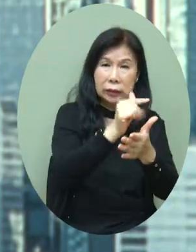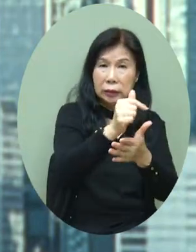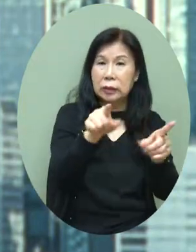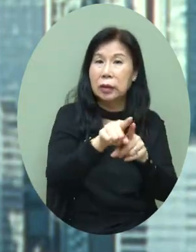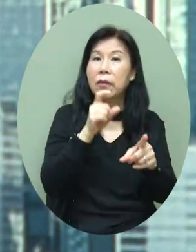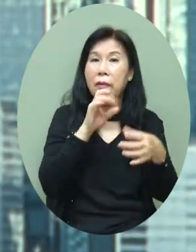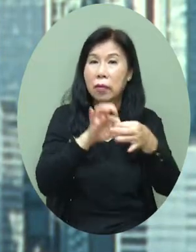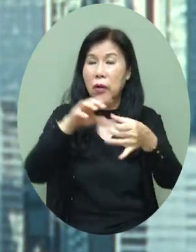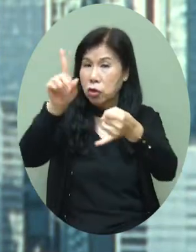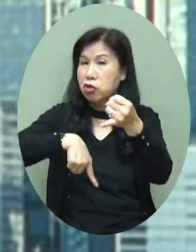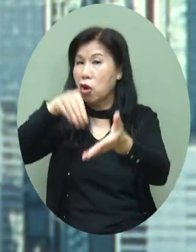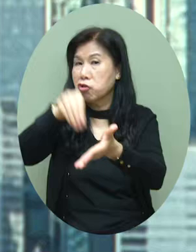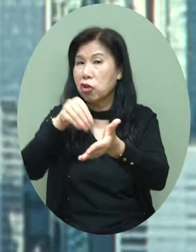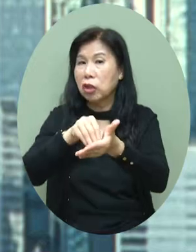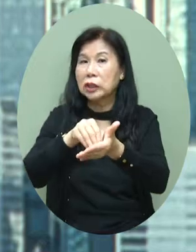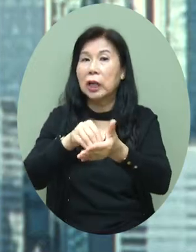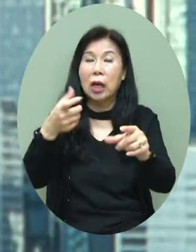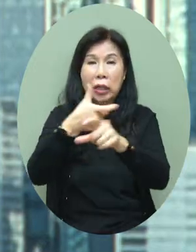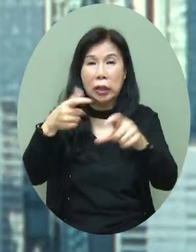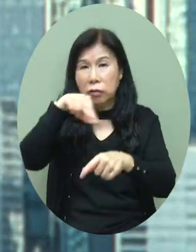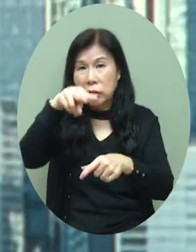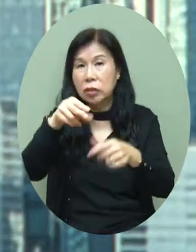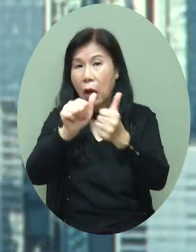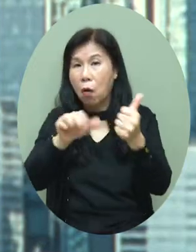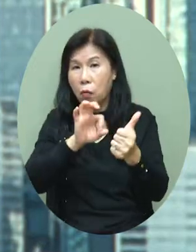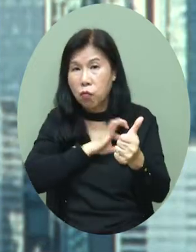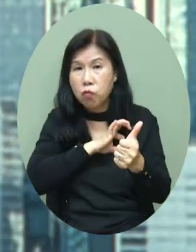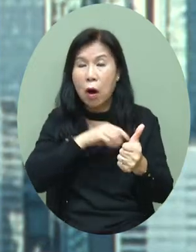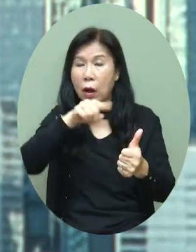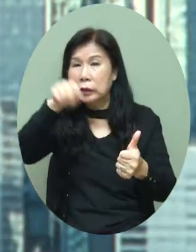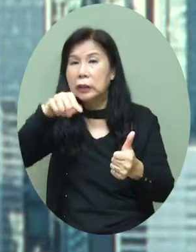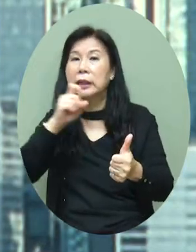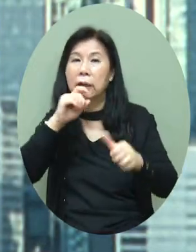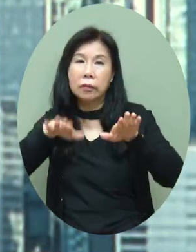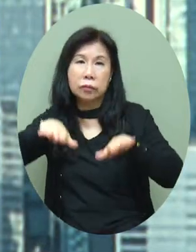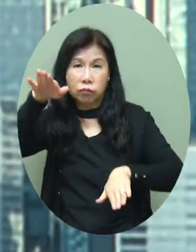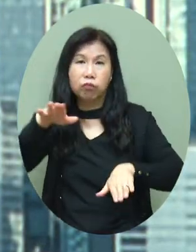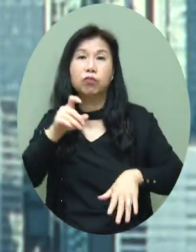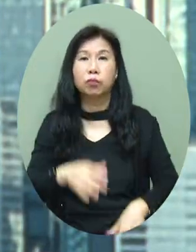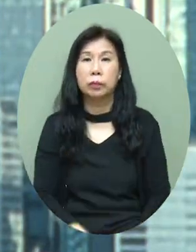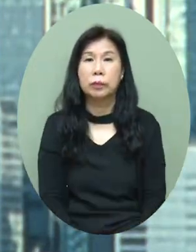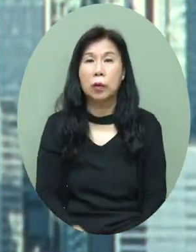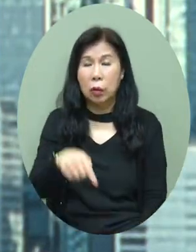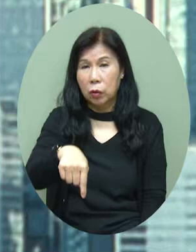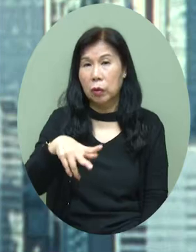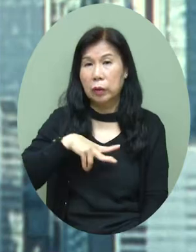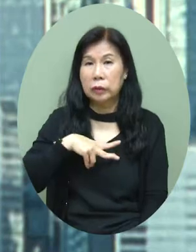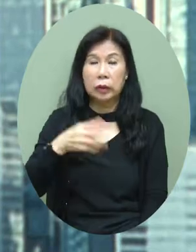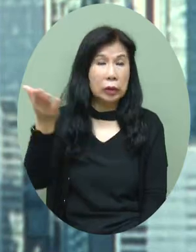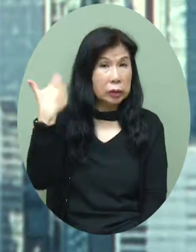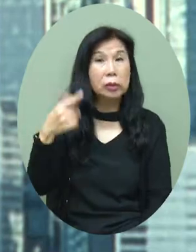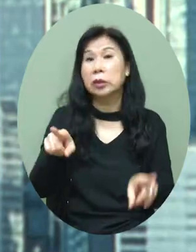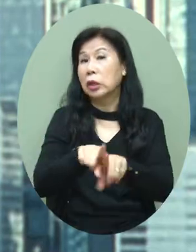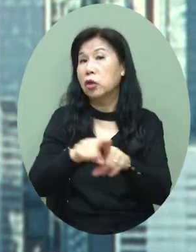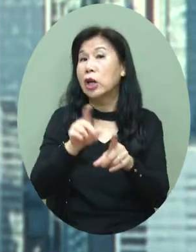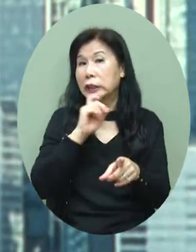嗰個最後嘅決定呢，係同嗰個薪酬趨勢調查呢係有較大嘅差異嘅。咁所以呢個情況唔係喺以前冇發生